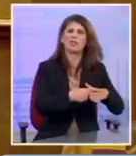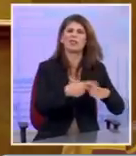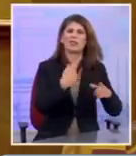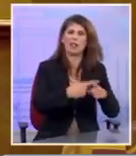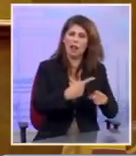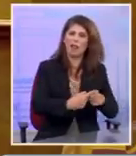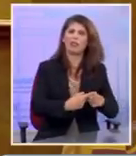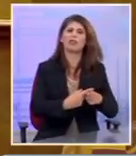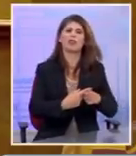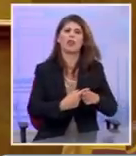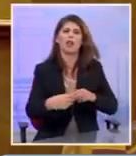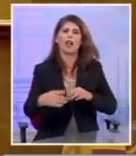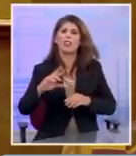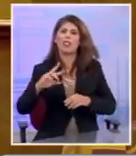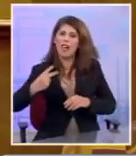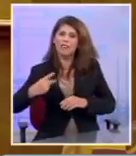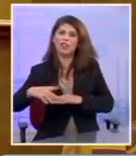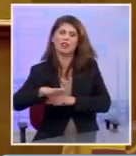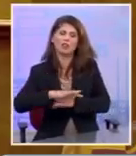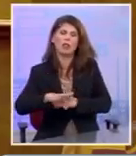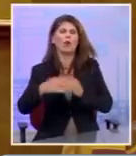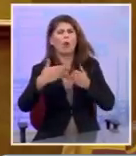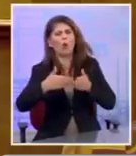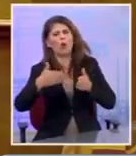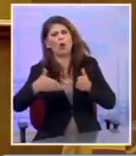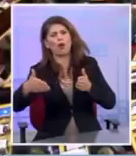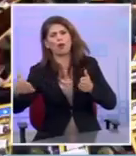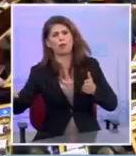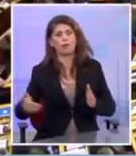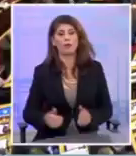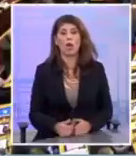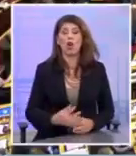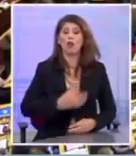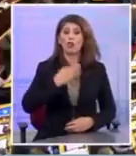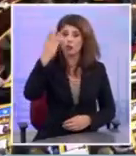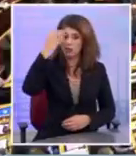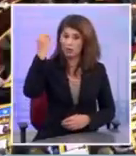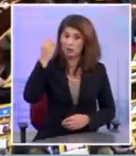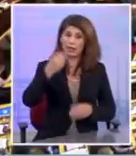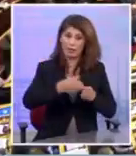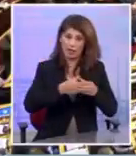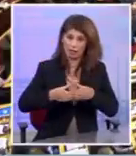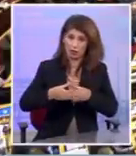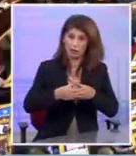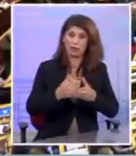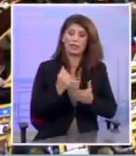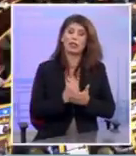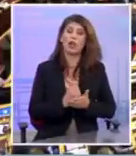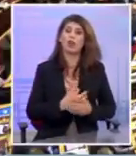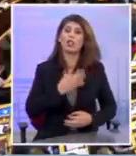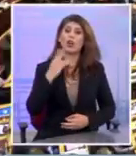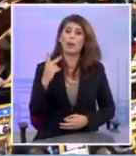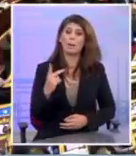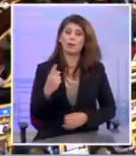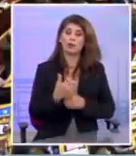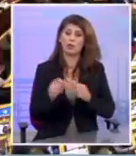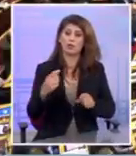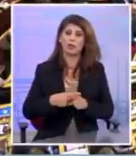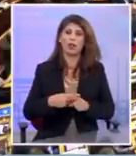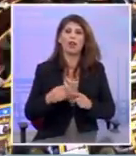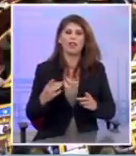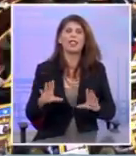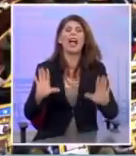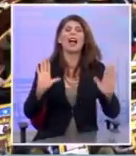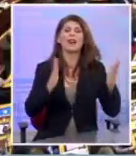ο κύριος Τσίπρας, ο ΣΥΡΙΖΑ και οι συνιστώσεις του, αλλά και ο κύριος Καμένος με τους ΑΝΕΛ, έπαιζαν